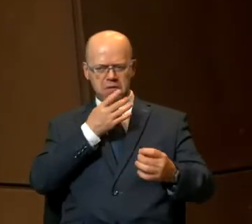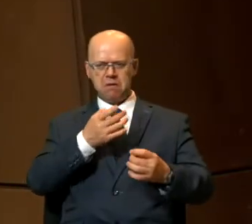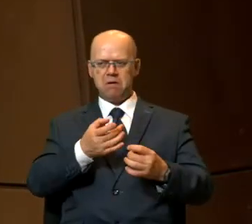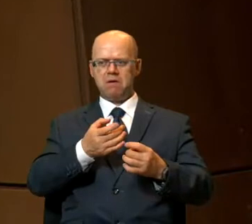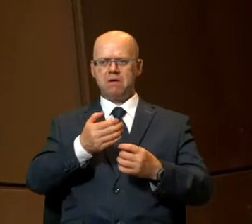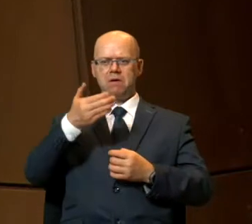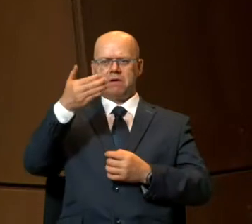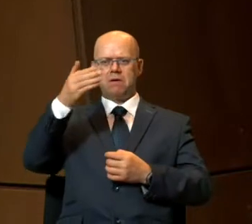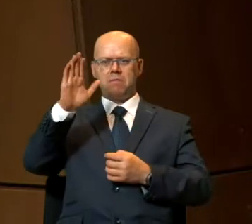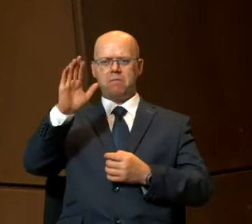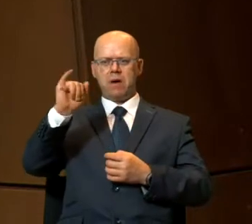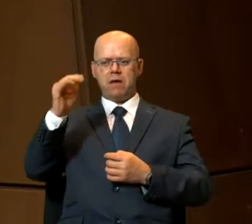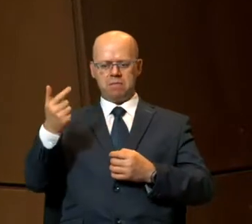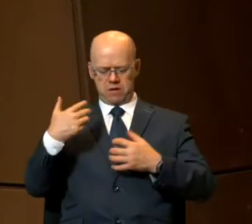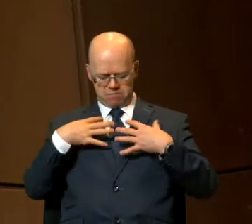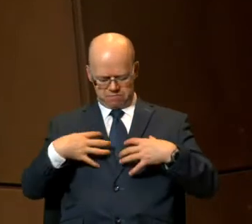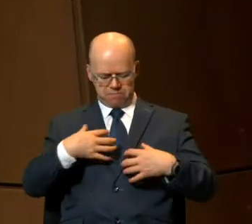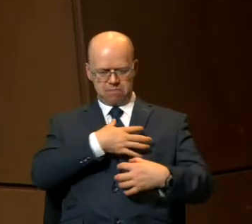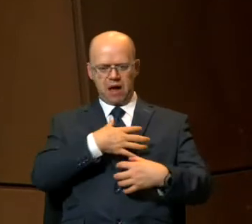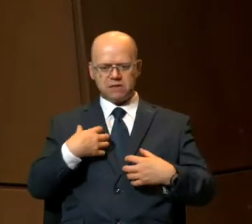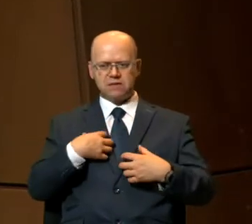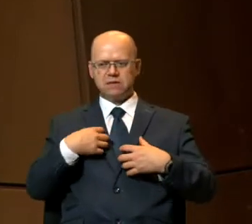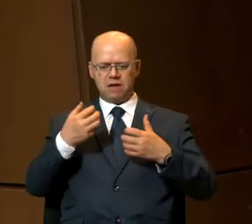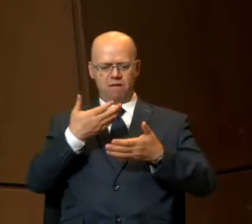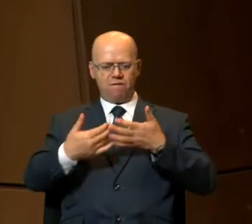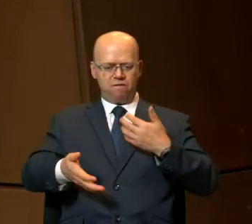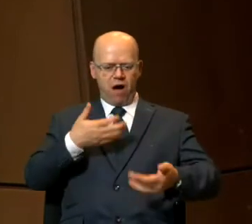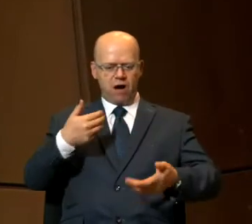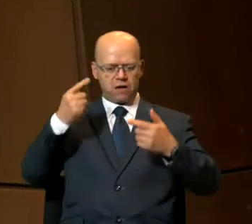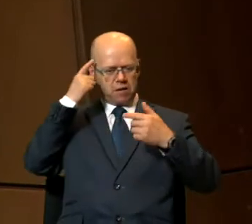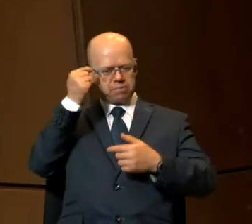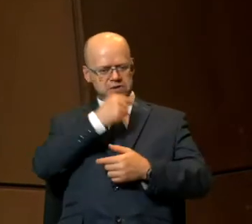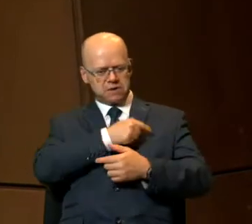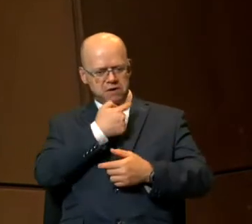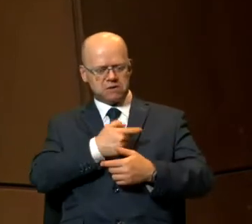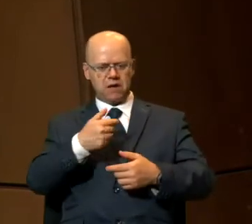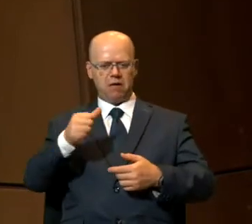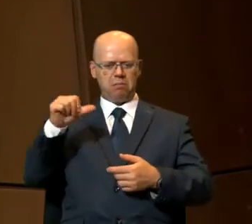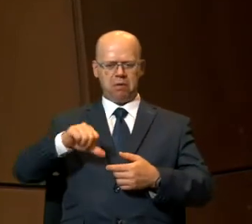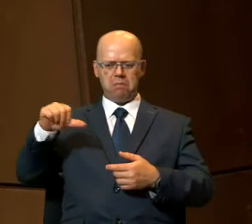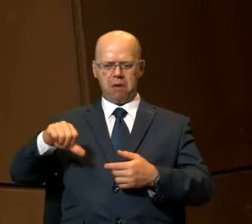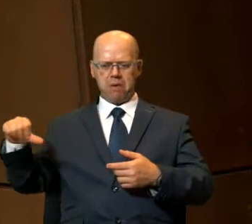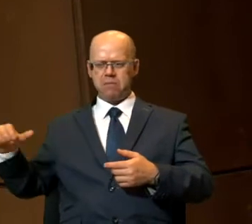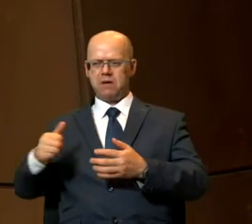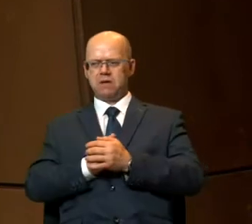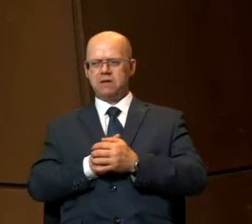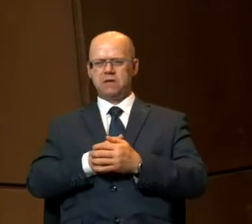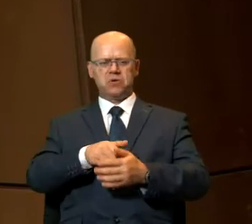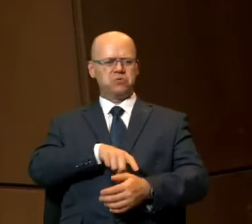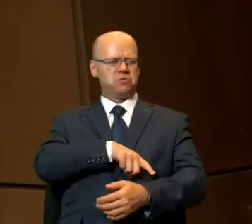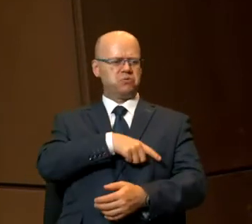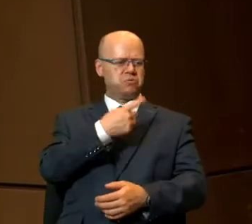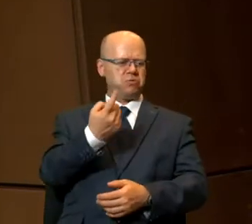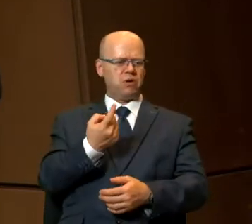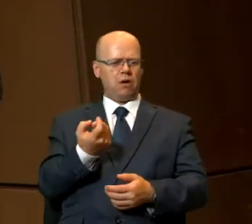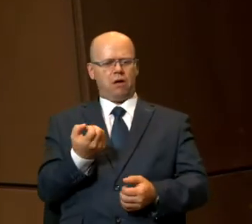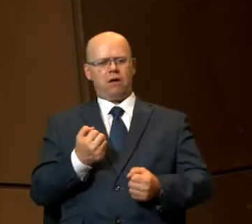BMI, na rozmiar piersi, na wagę, na stan psychiczny, za długo wstaje z